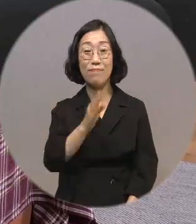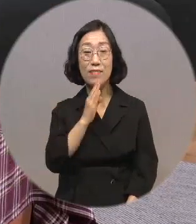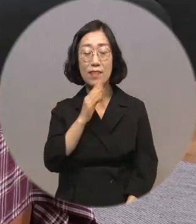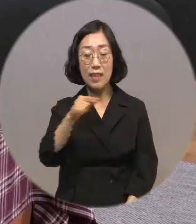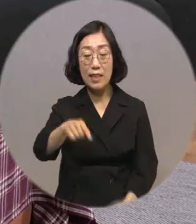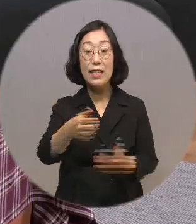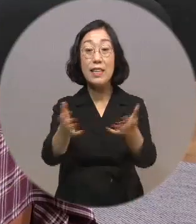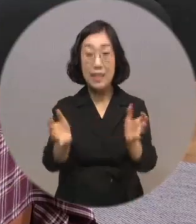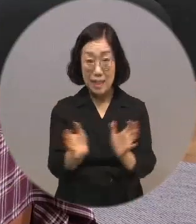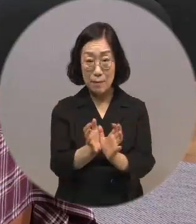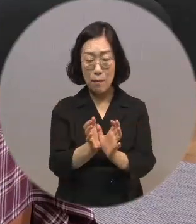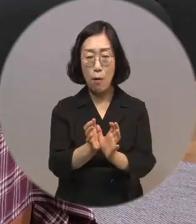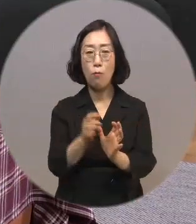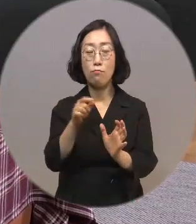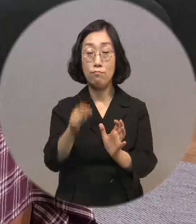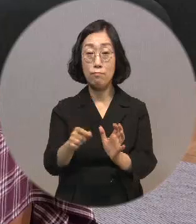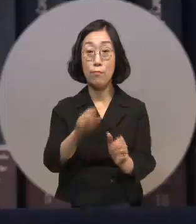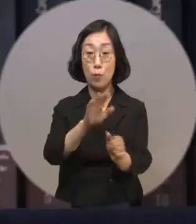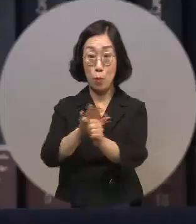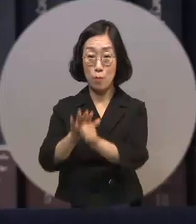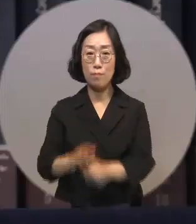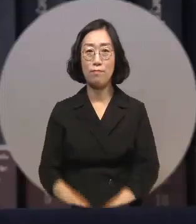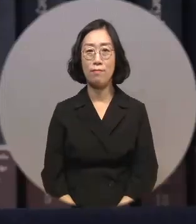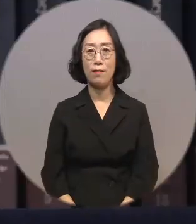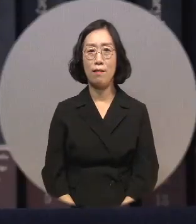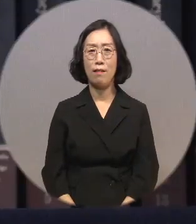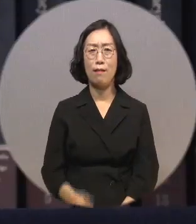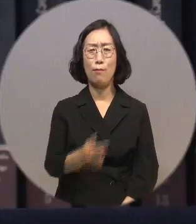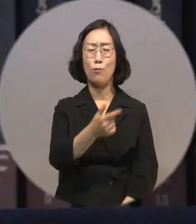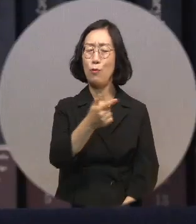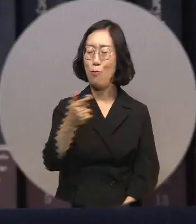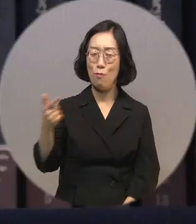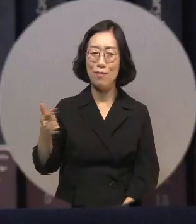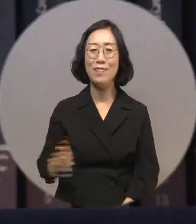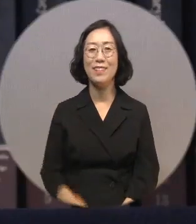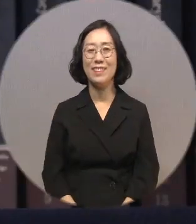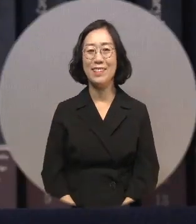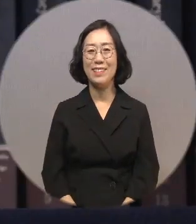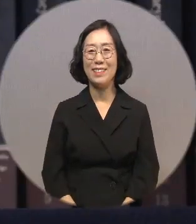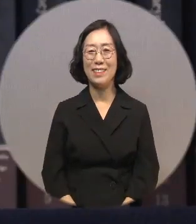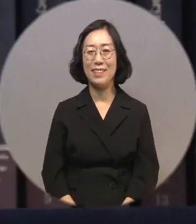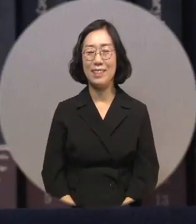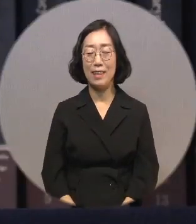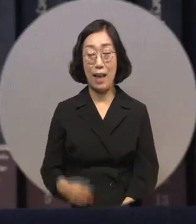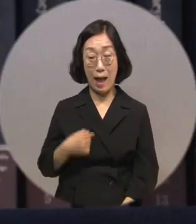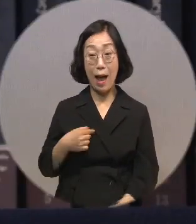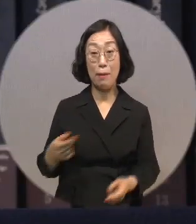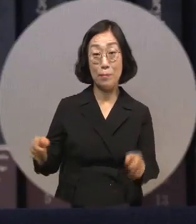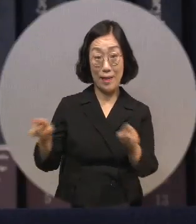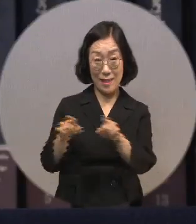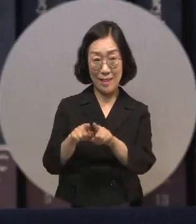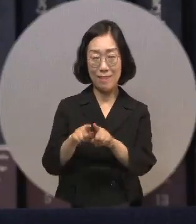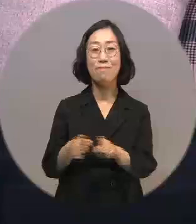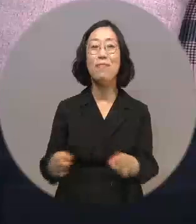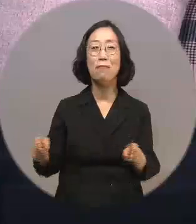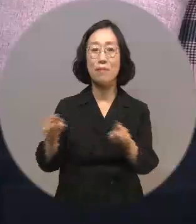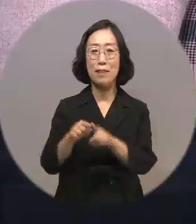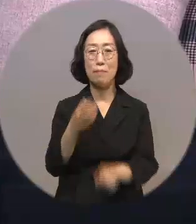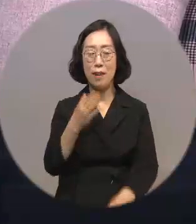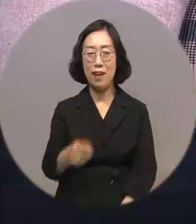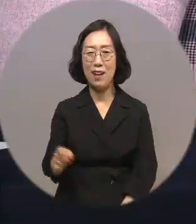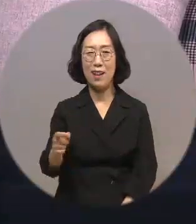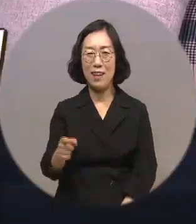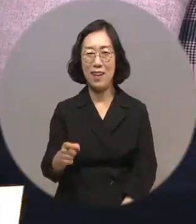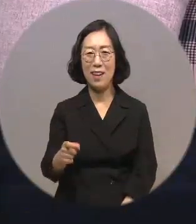더블리지를 통해서. 더블리지를 통해서 그건 너무 그건 아니고 더블리지와 함께. 더블리지와 함께 거짓말을